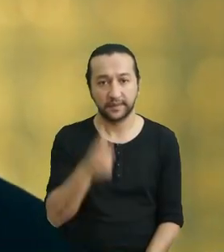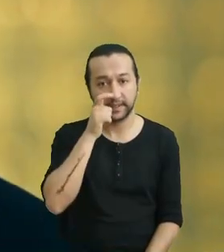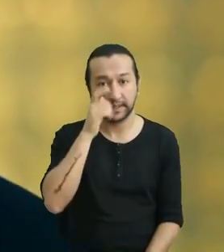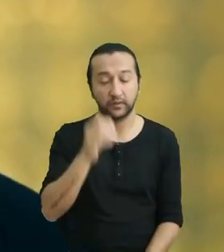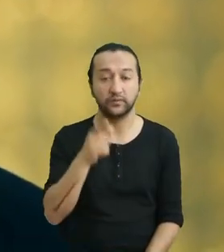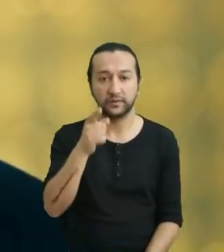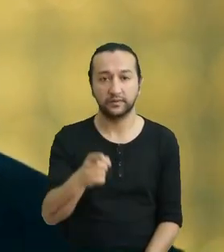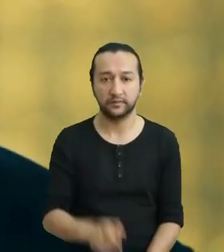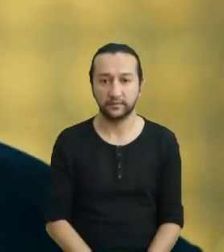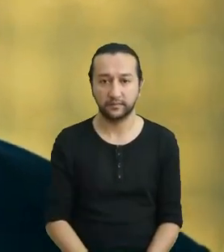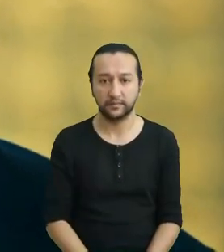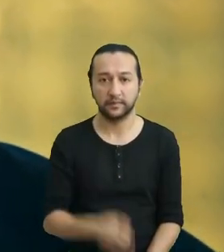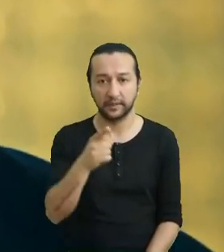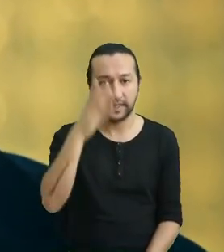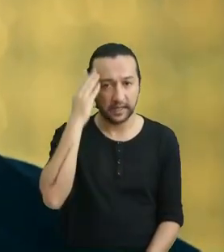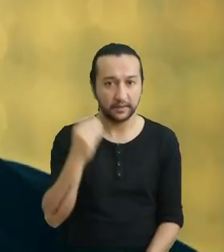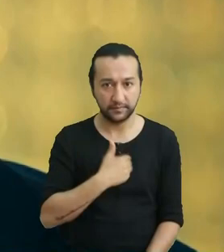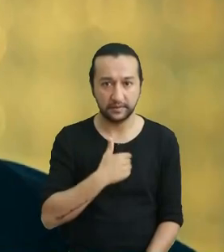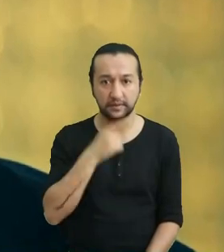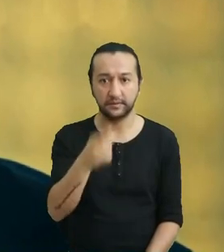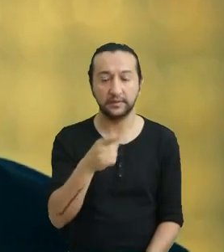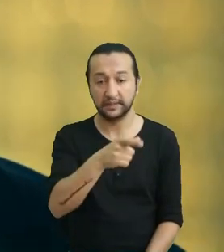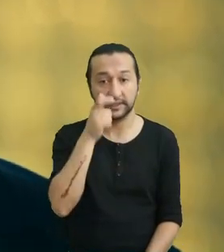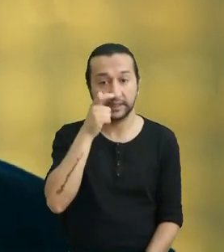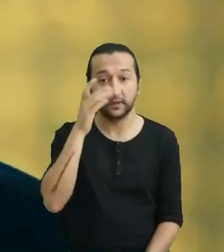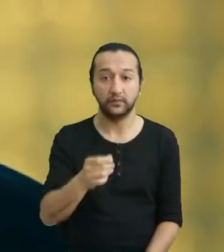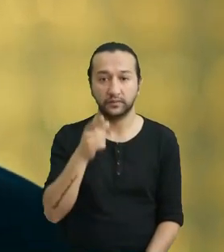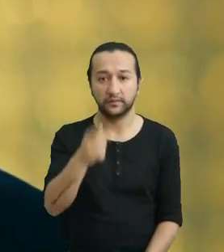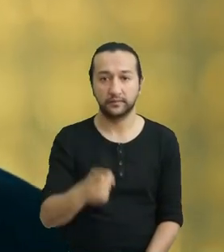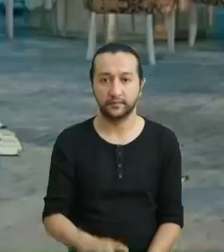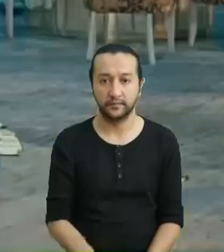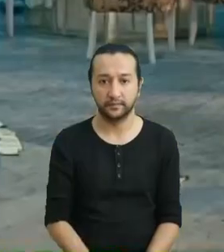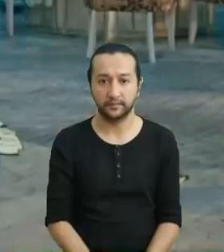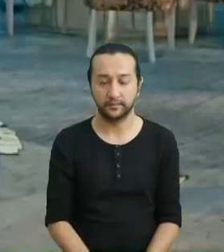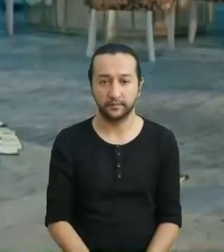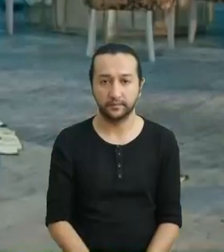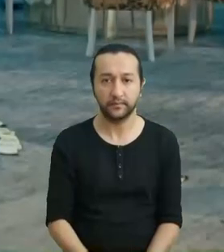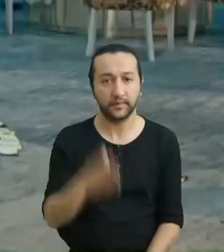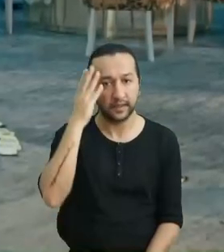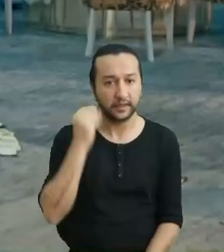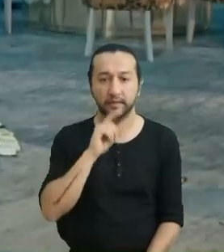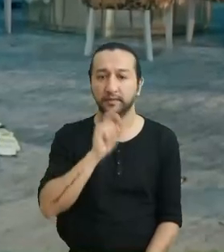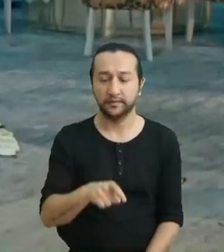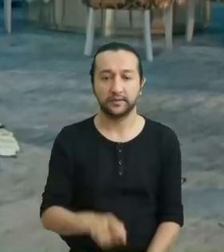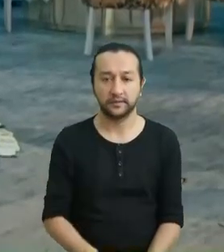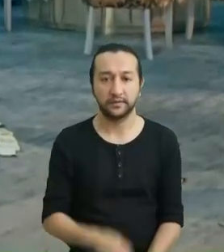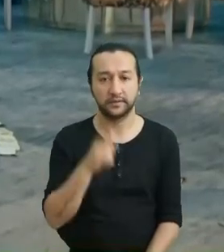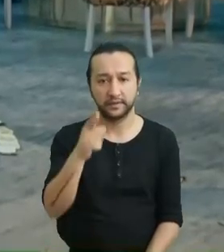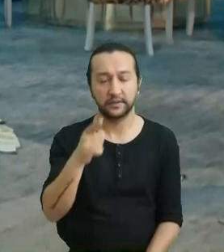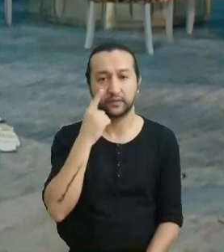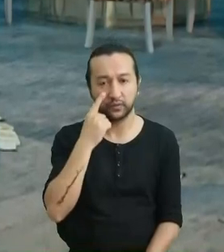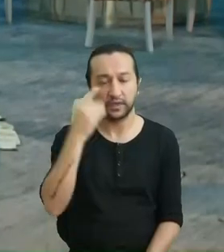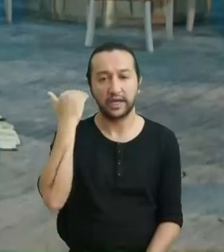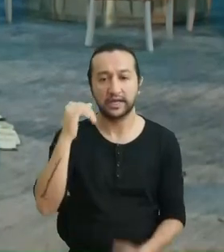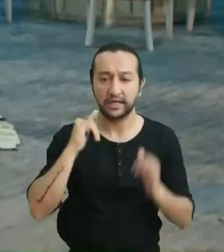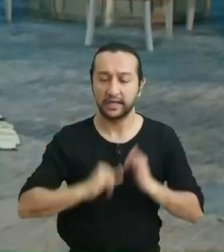Dikkatli olacaksın. Anladın mı beni? Dikkatli olacaksın. Anladım amca. Senin gözün